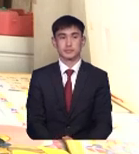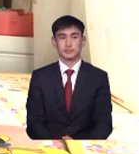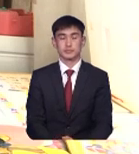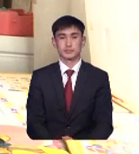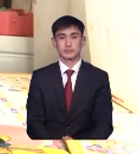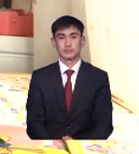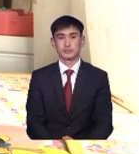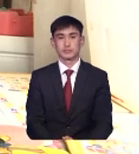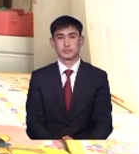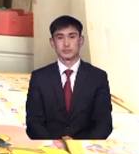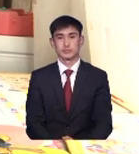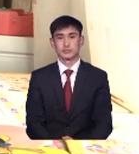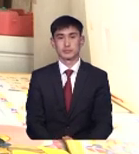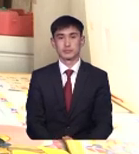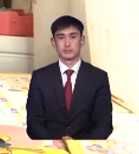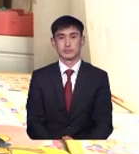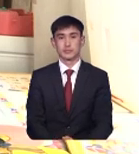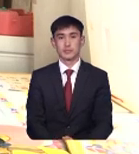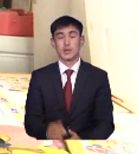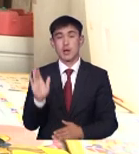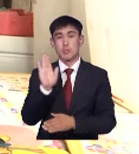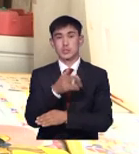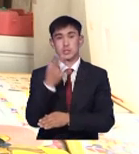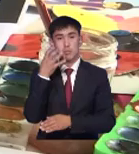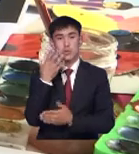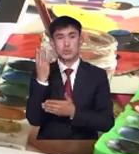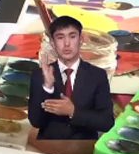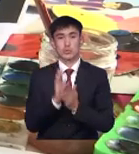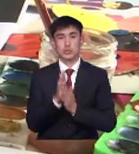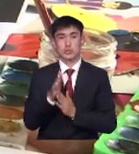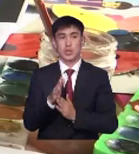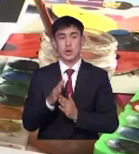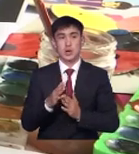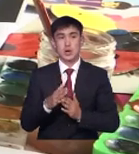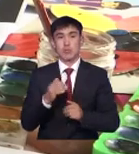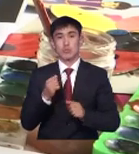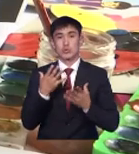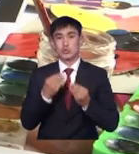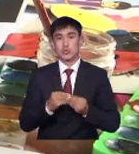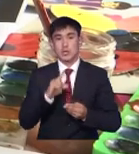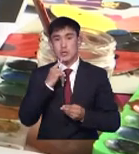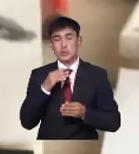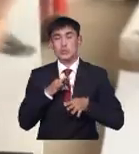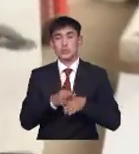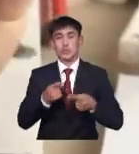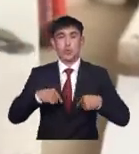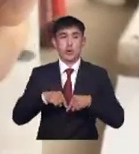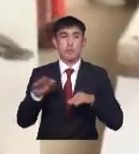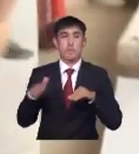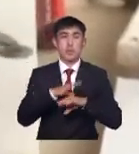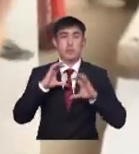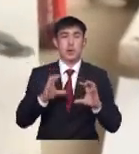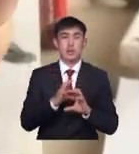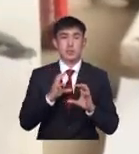Бояймыз. Алма ағашта өседі, бақшада өседі. Айлары асығыз күндері қауырт өтіп жатқан қоғамның мейірім мен